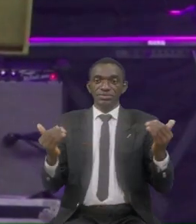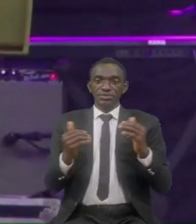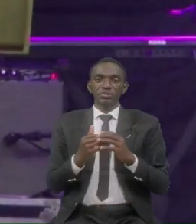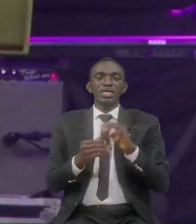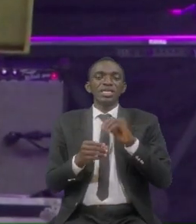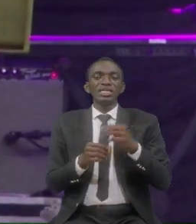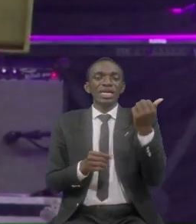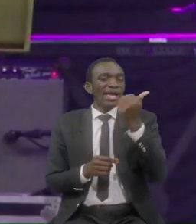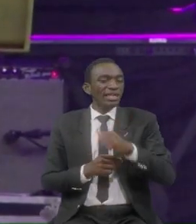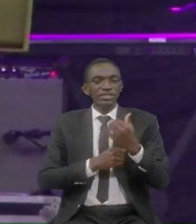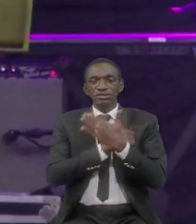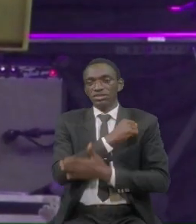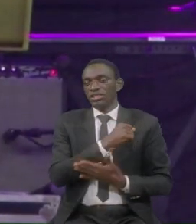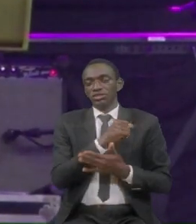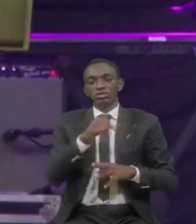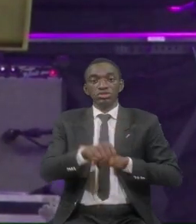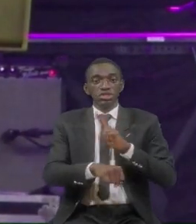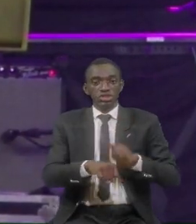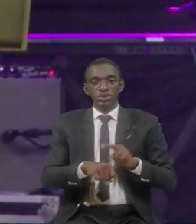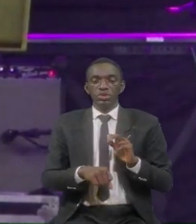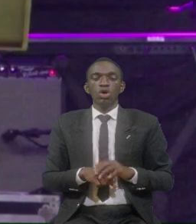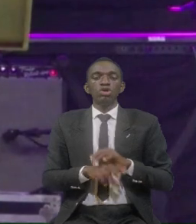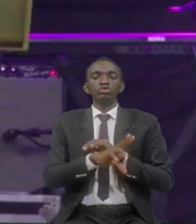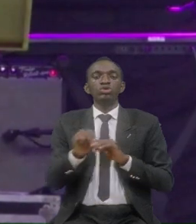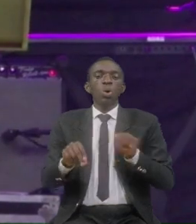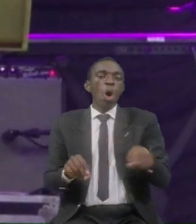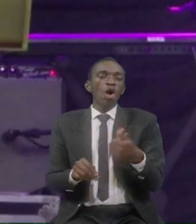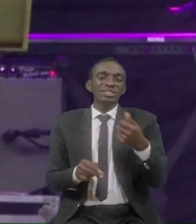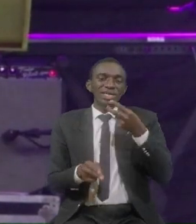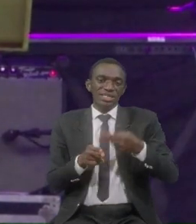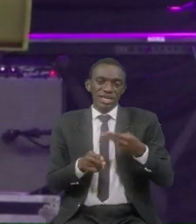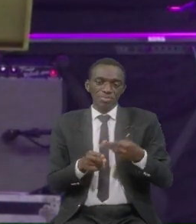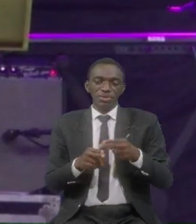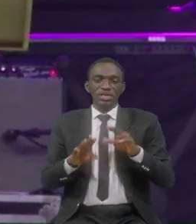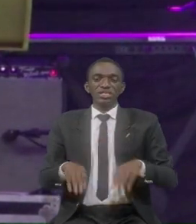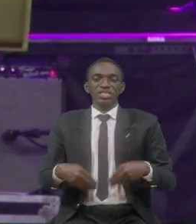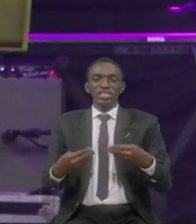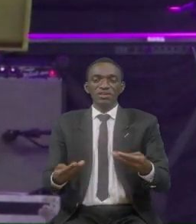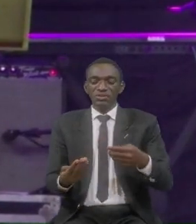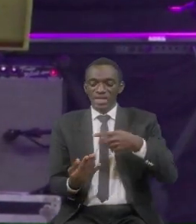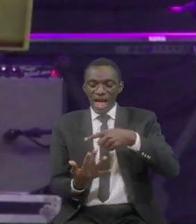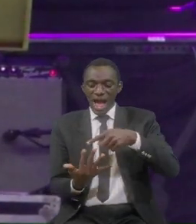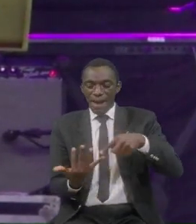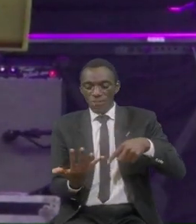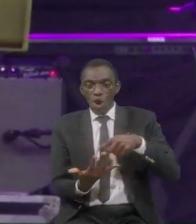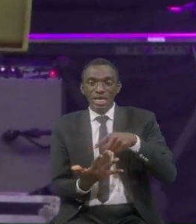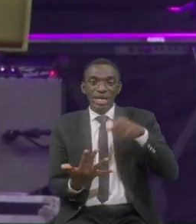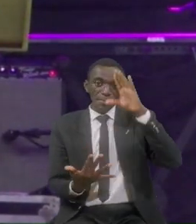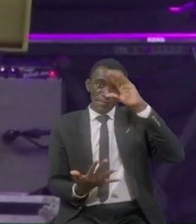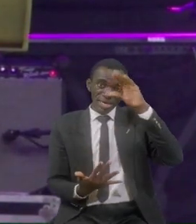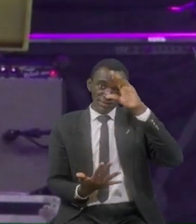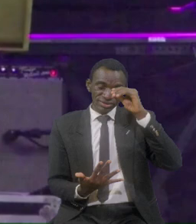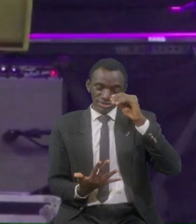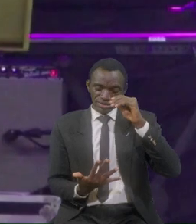maskin asa nga nasod. No other name. Walay laing pangalan. Given among men. Nga ihatag sa mga tao. He